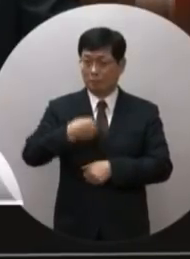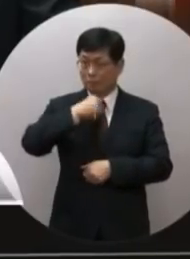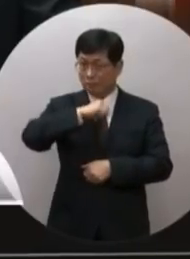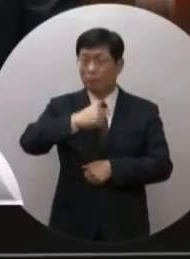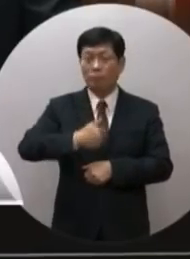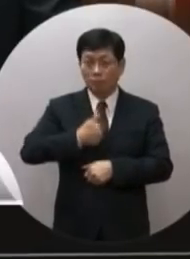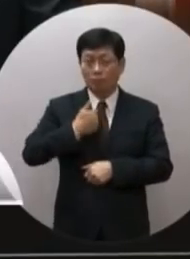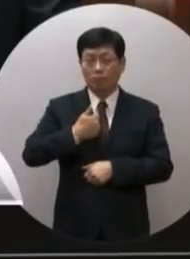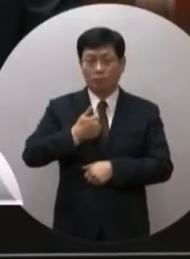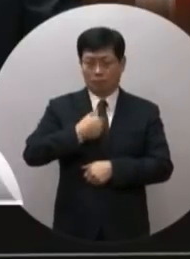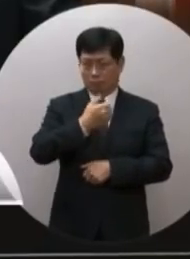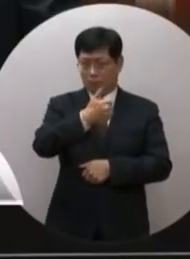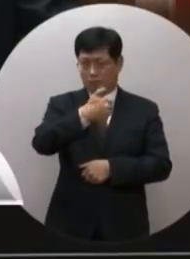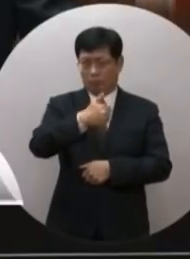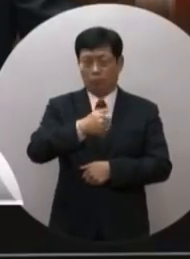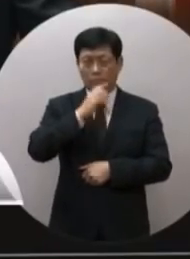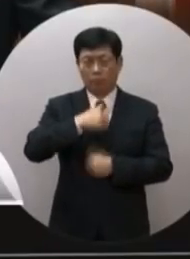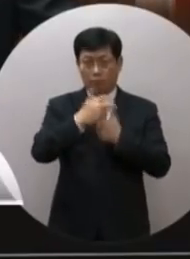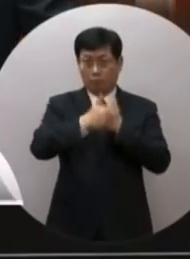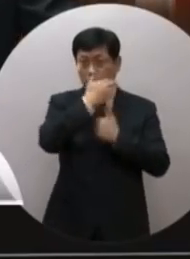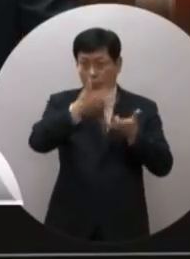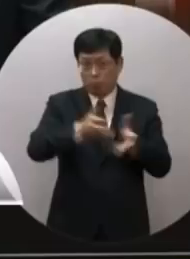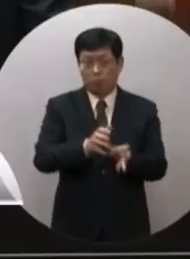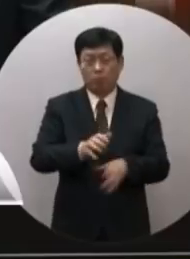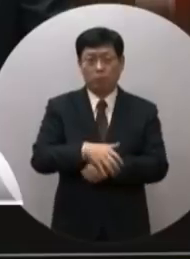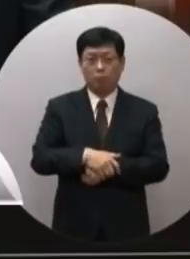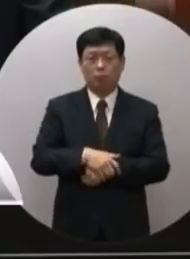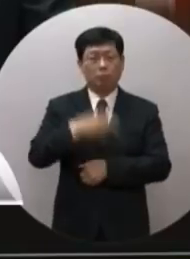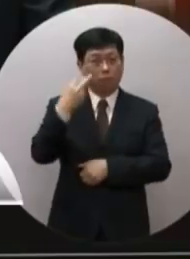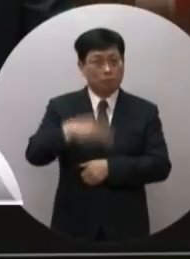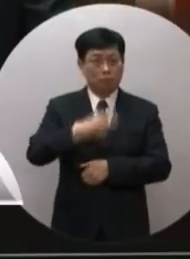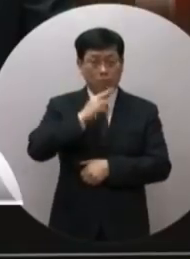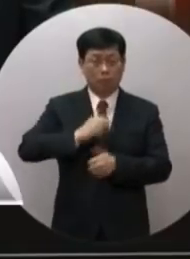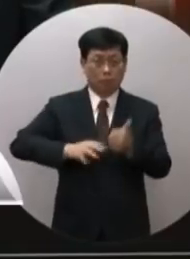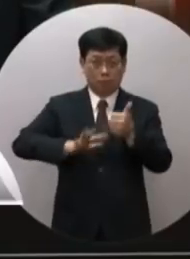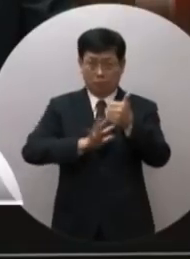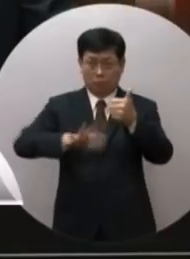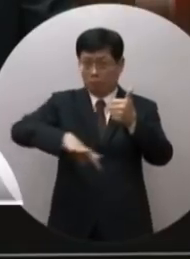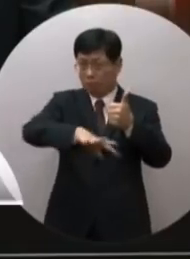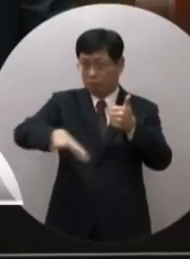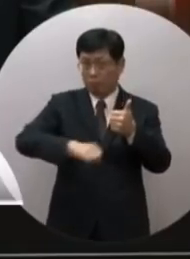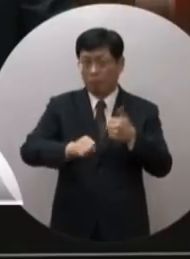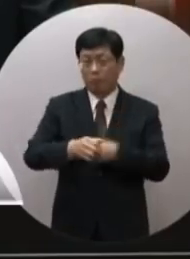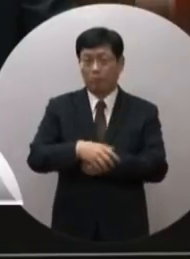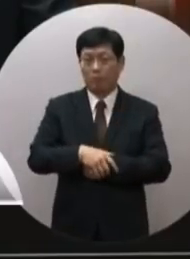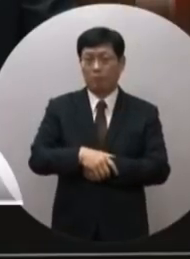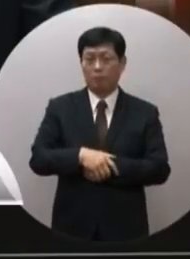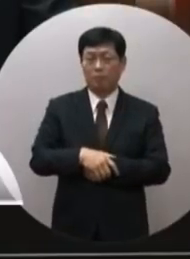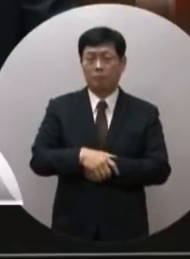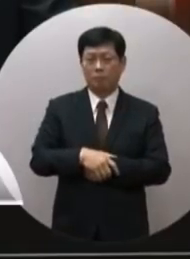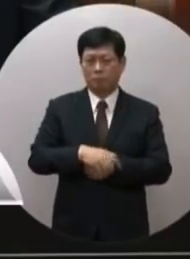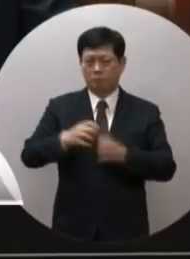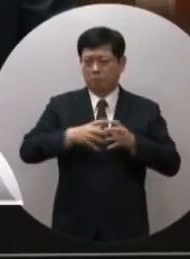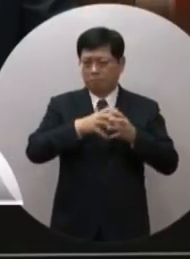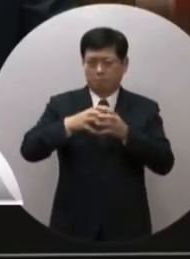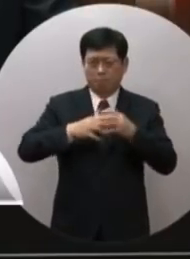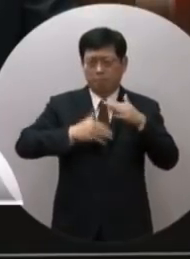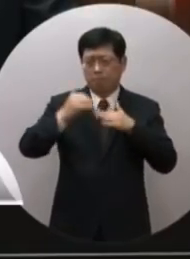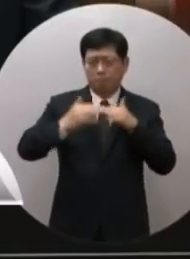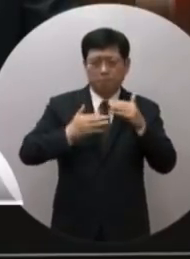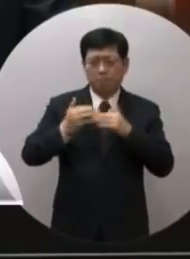们的疫情，我们要谢谢卫福部跟我们整体内阁，大家同心协